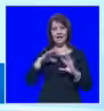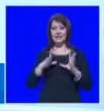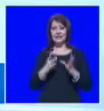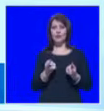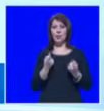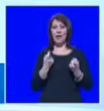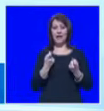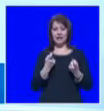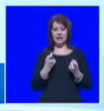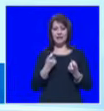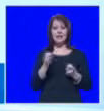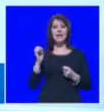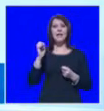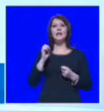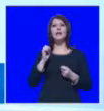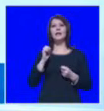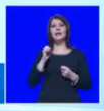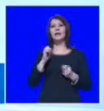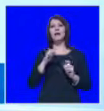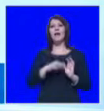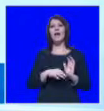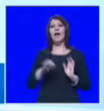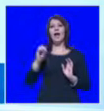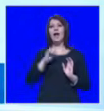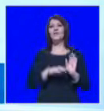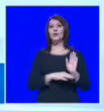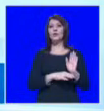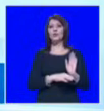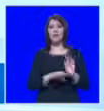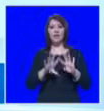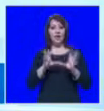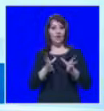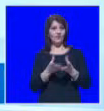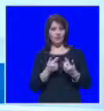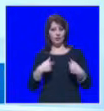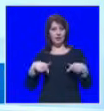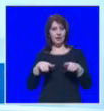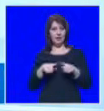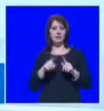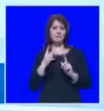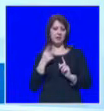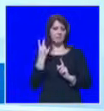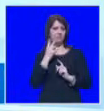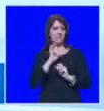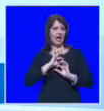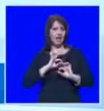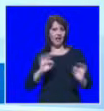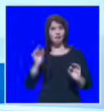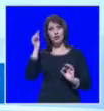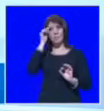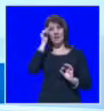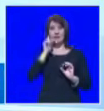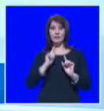и румънски евродепутати, като всички ние сме пределно наясно, че ние българите